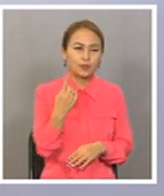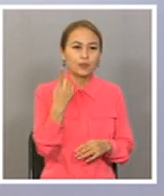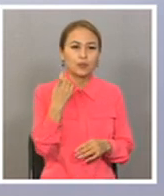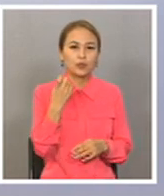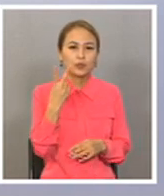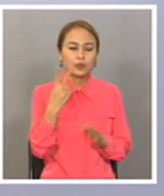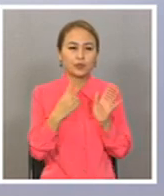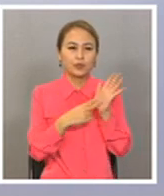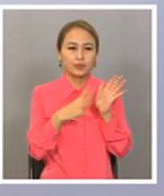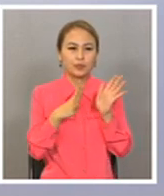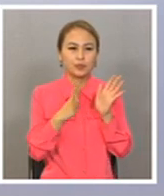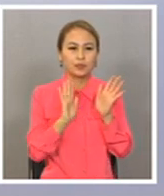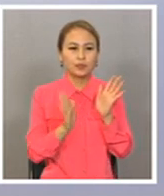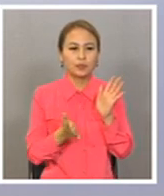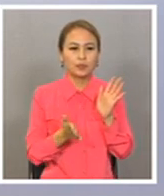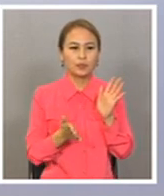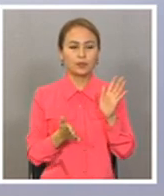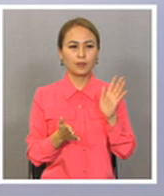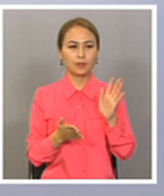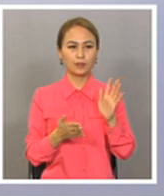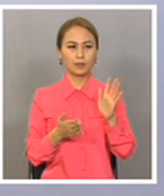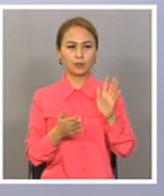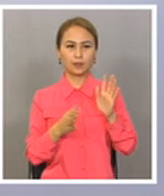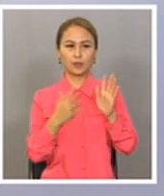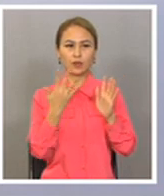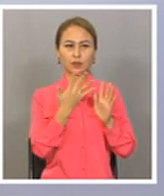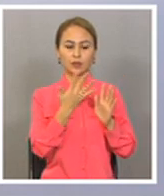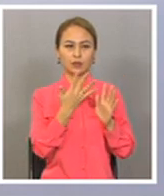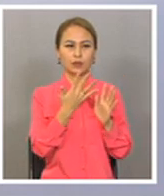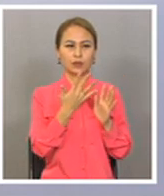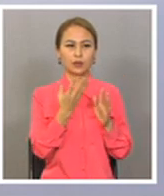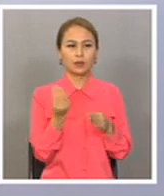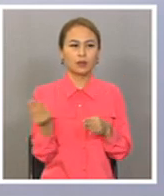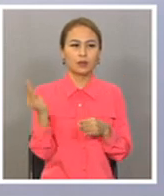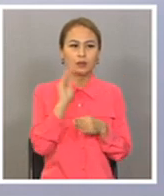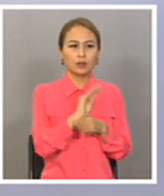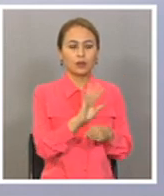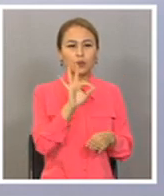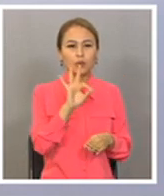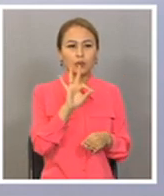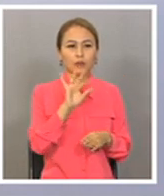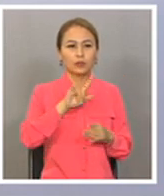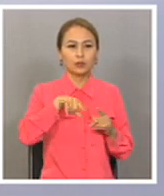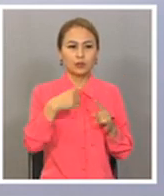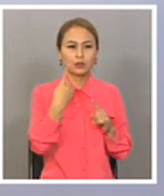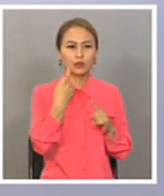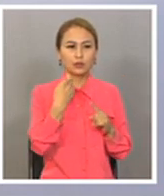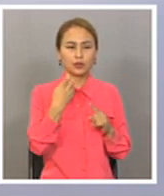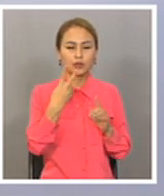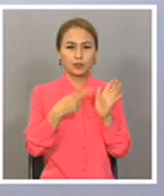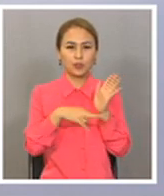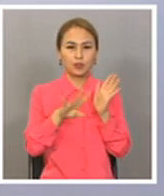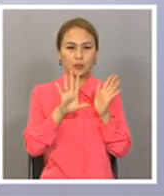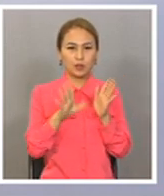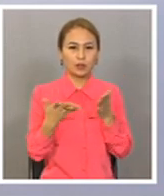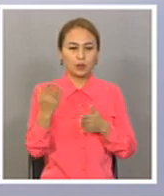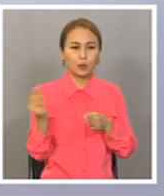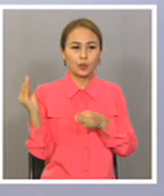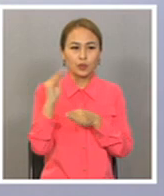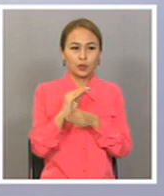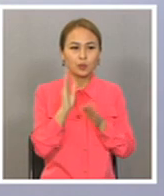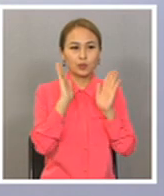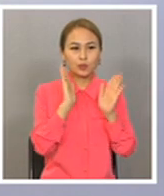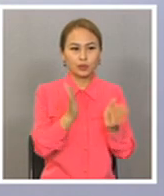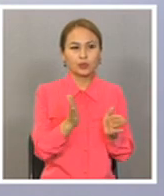0.175 болады. Е? Сондықтан 5-ке тағы да 0.175 қосатын болсақ,